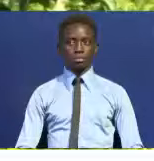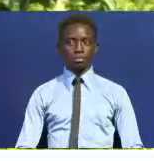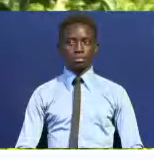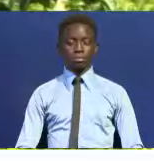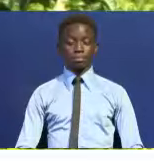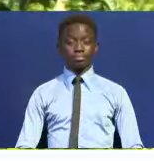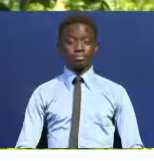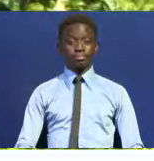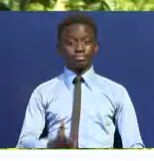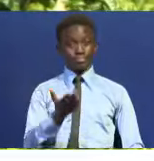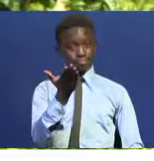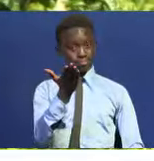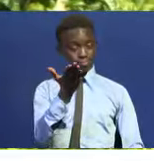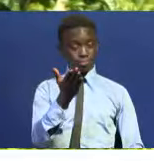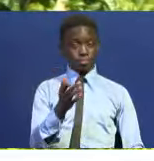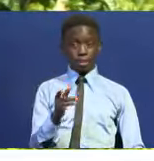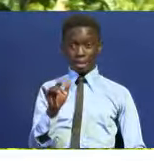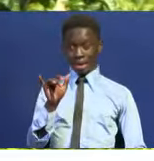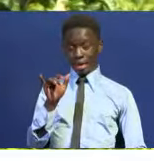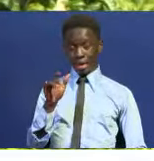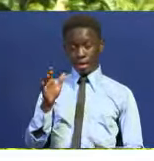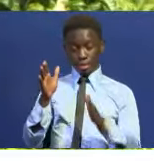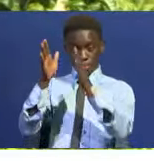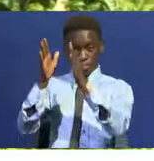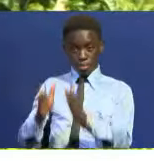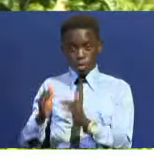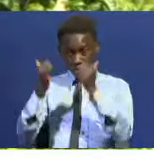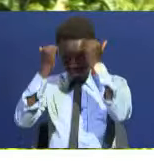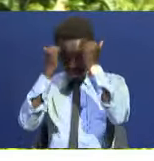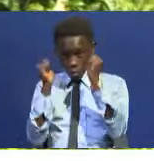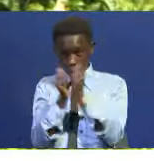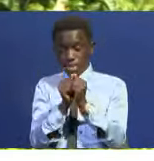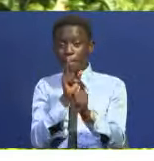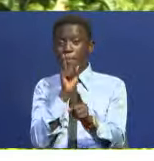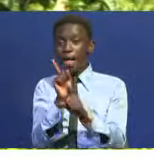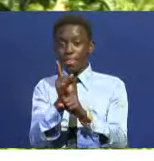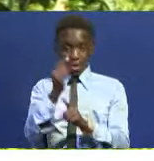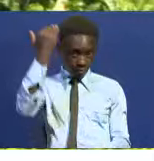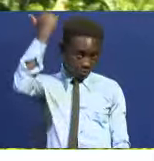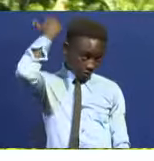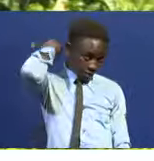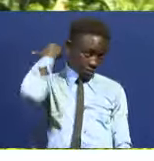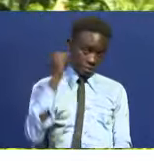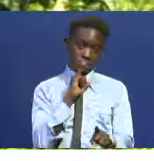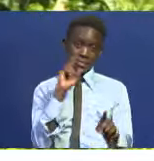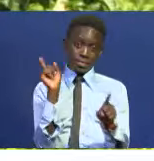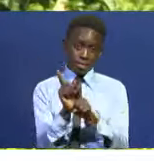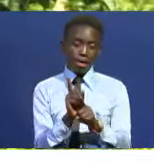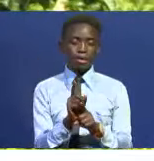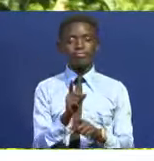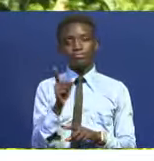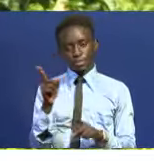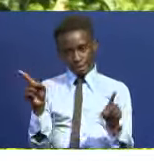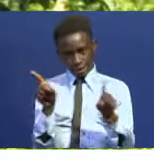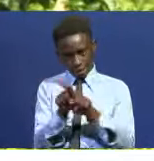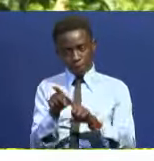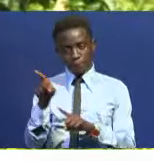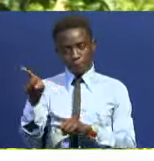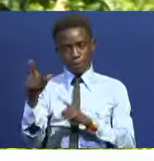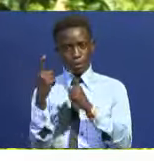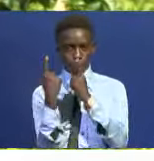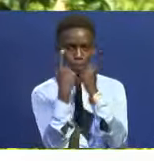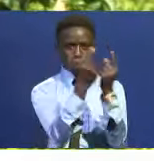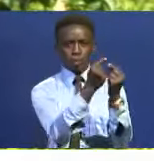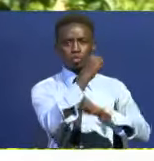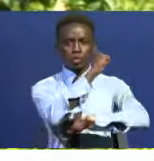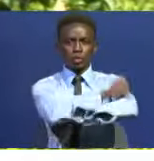Hata ule mwenzake ambaye wanasoma na yeye, brother ambaye anamfuata kwa mkongo, Rufus, alikuwa pia ameenda shule,